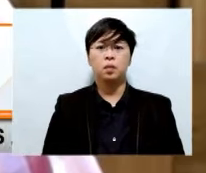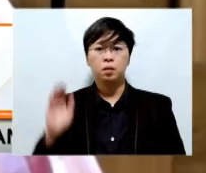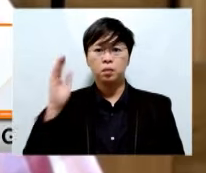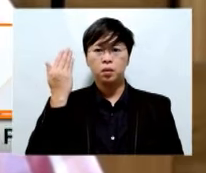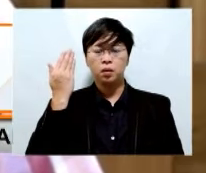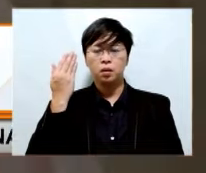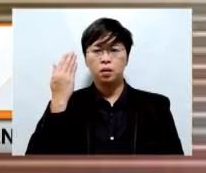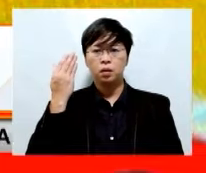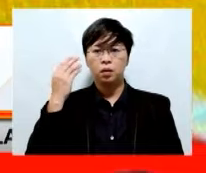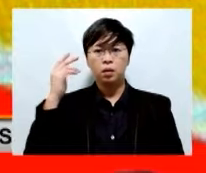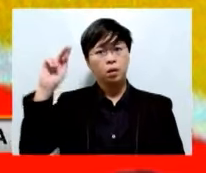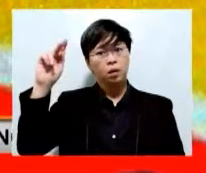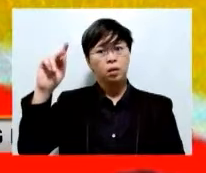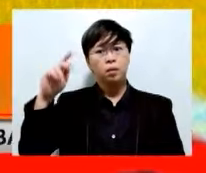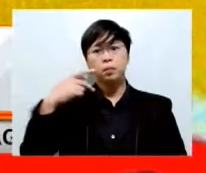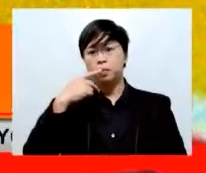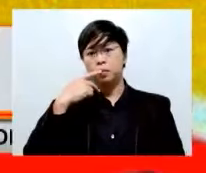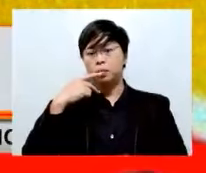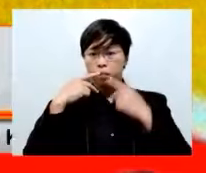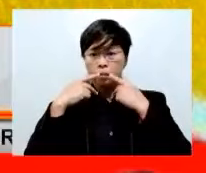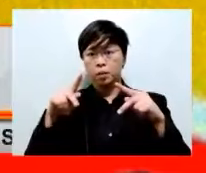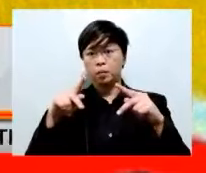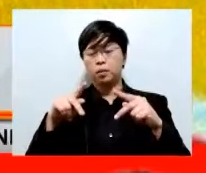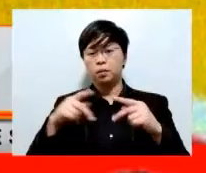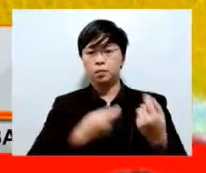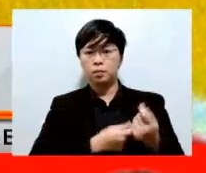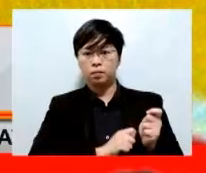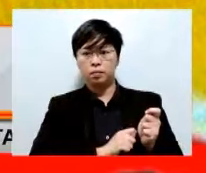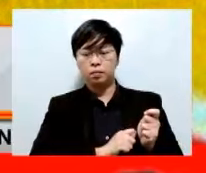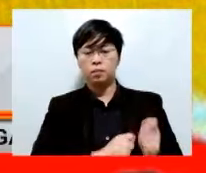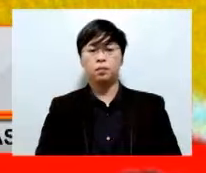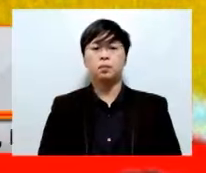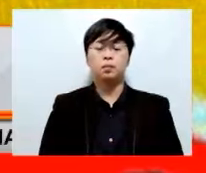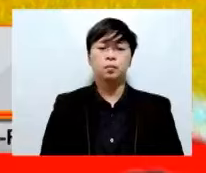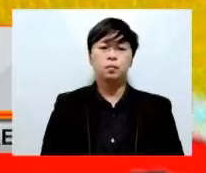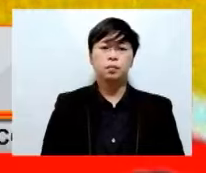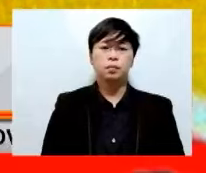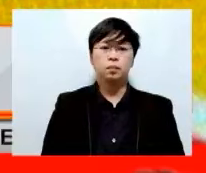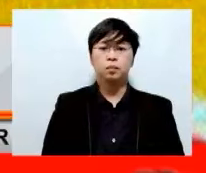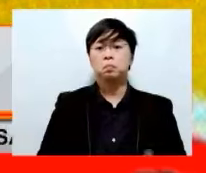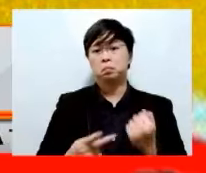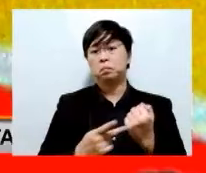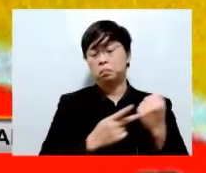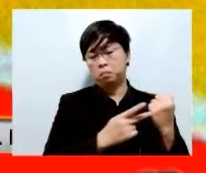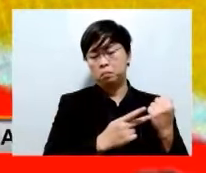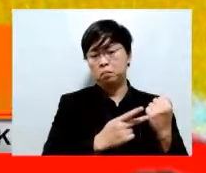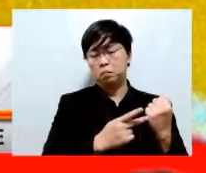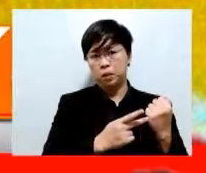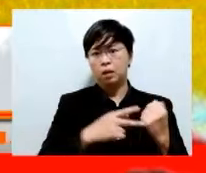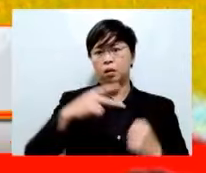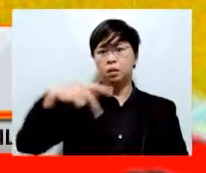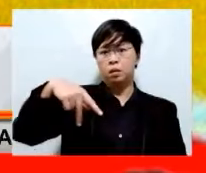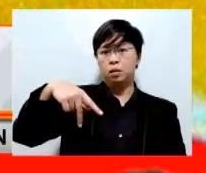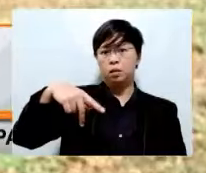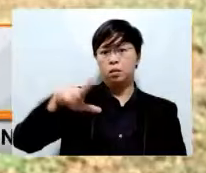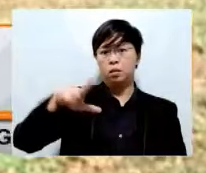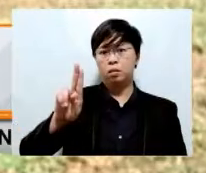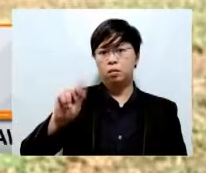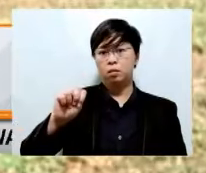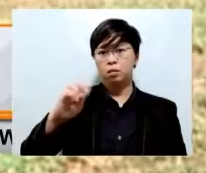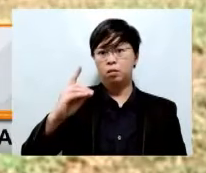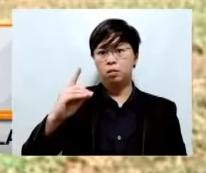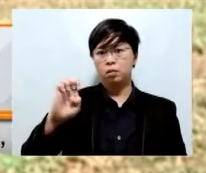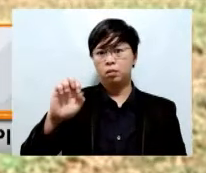yung anti-graft. Bukod sa impeachment, posible ring maharap si VP Sara sa reklamong plunder kung hindi raw maipaliliwanag ang